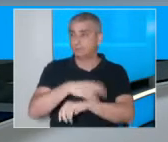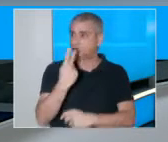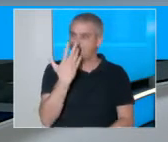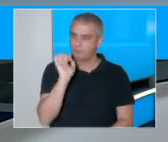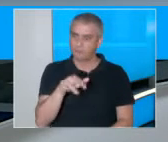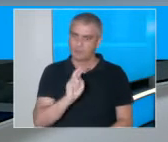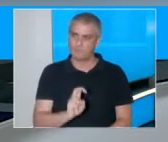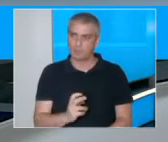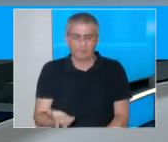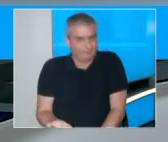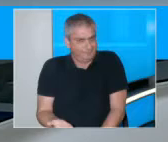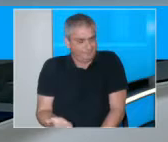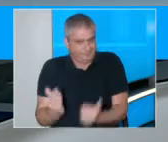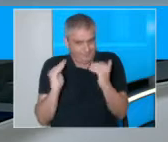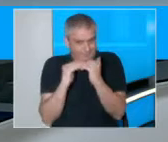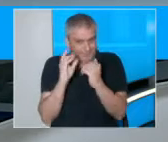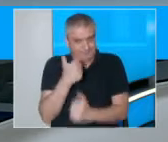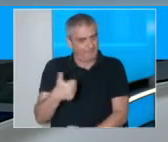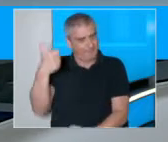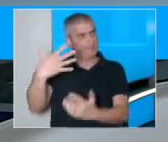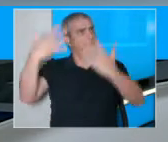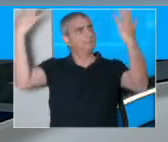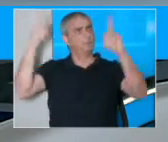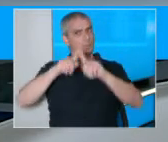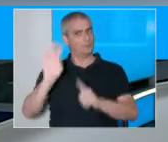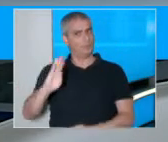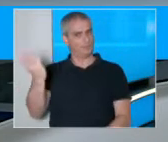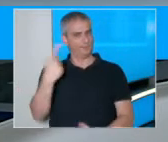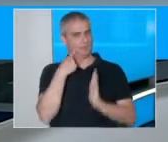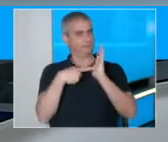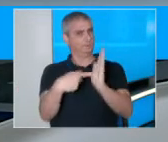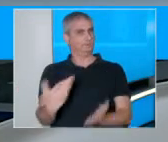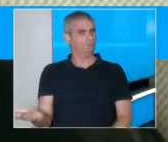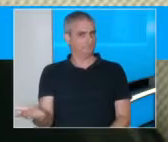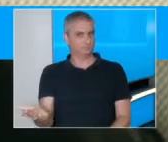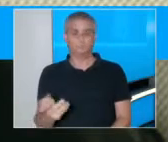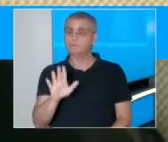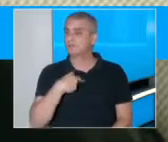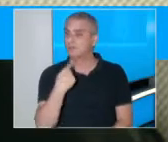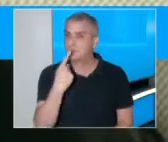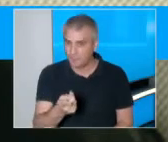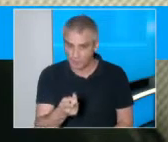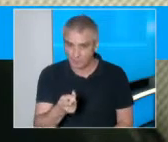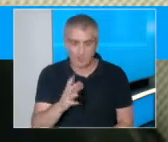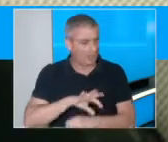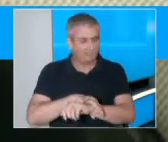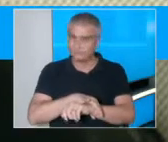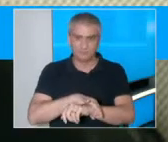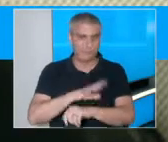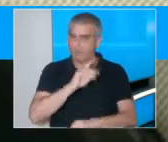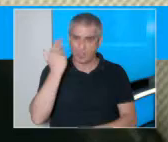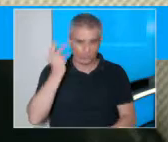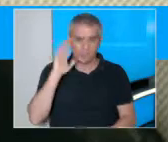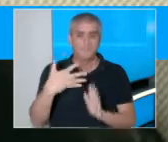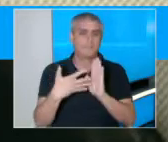50 אלף דולר, זה מתיישב לך עם מנהיג בסדר גודל כמו שאתם מציירים את נתניהו? אני אומר לך שלמה הצמיד הזה לא היה? גם